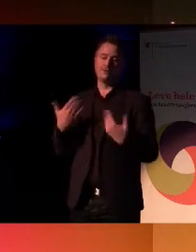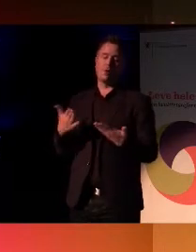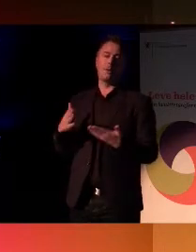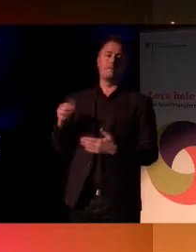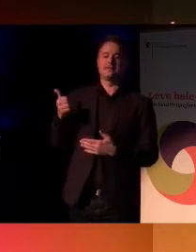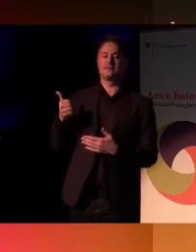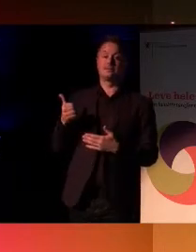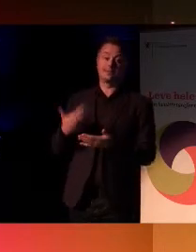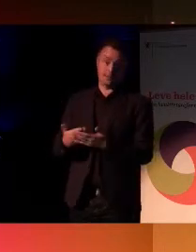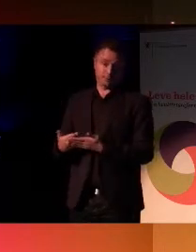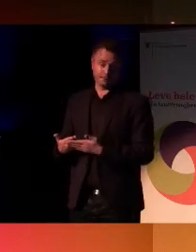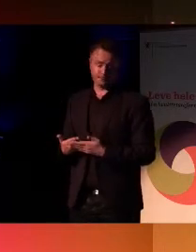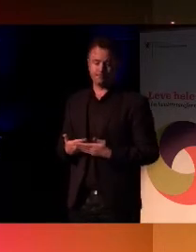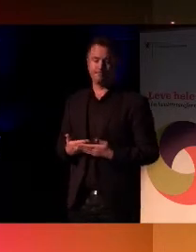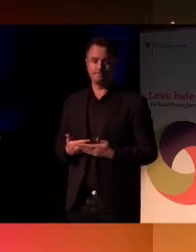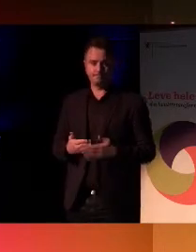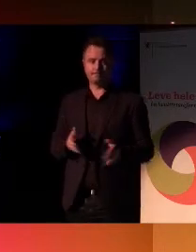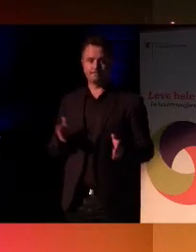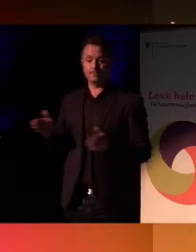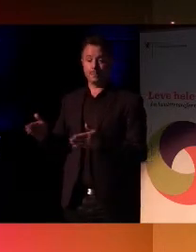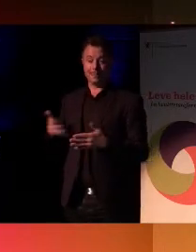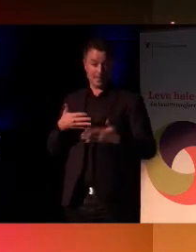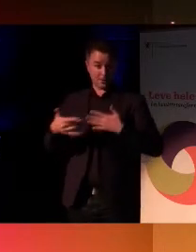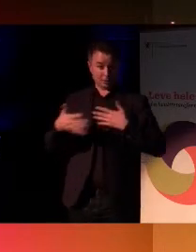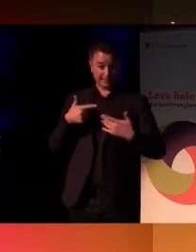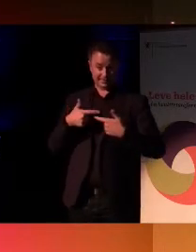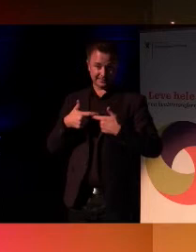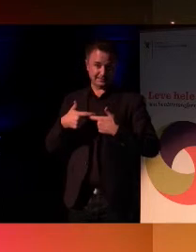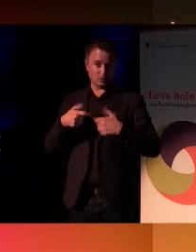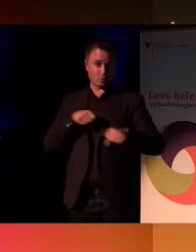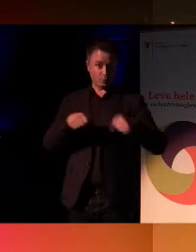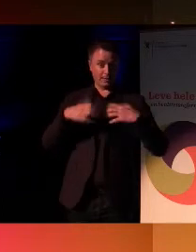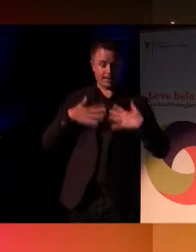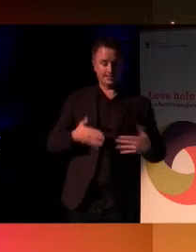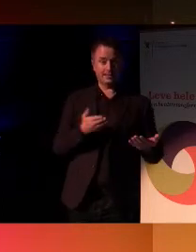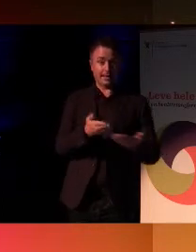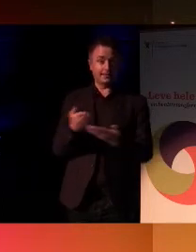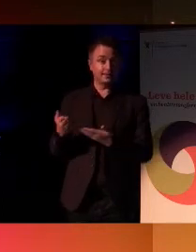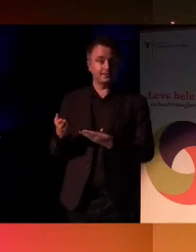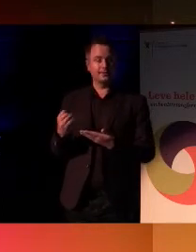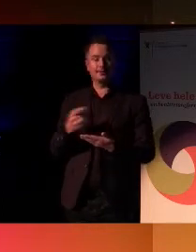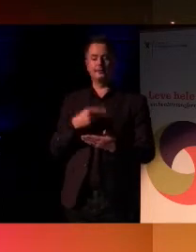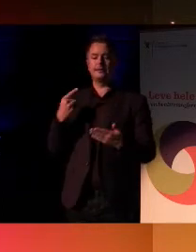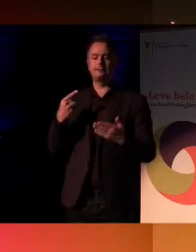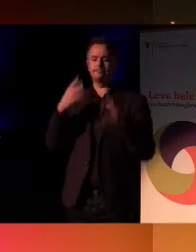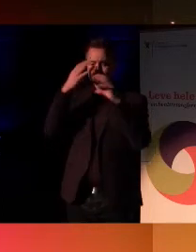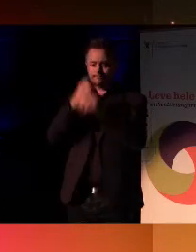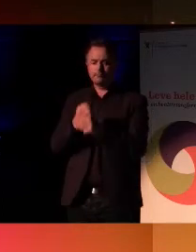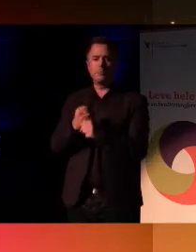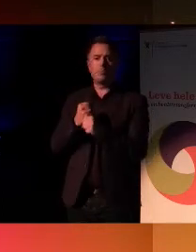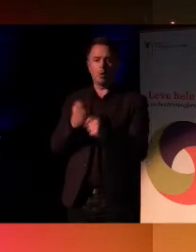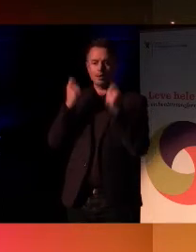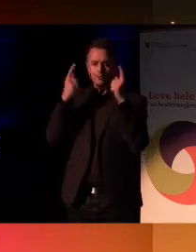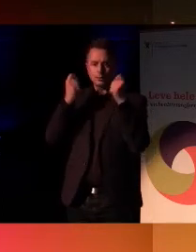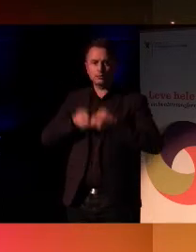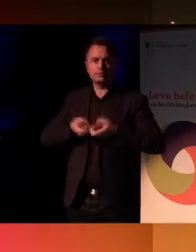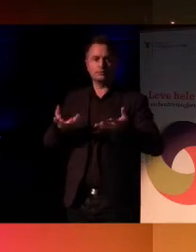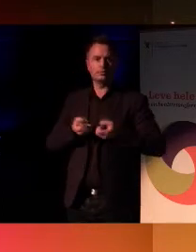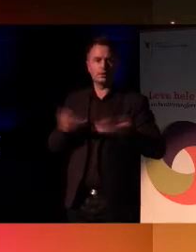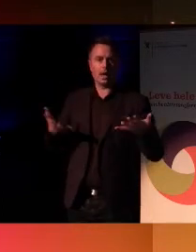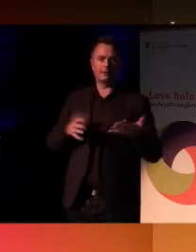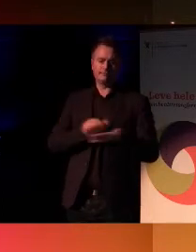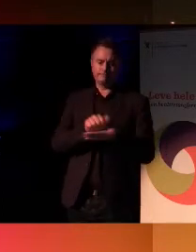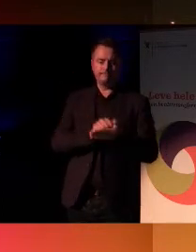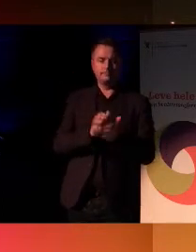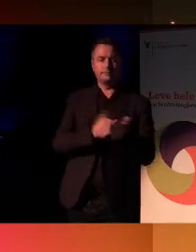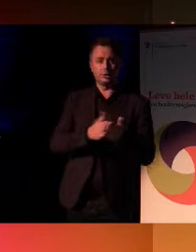Det som vi i praksis har gjort når det gjelder kommunehelsetjenesten, er at vi har vært opptatt av å få ut informasjon om prosjektet. Vi har lagt brosjyrer som har